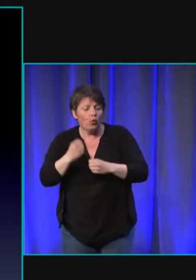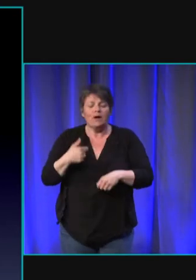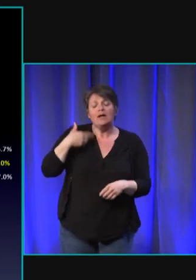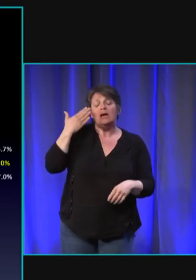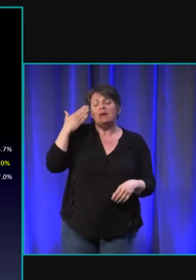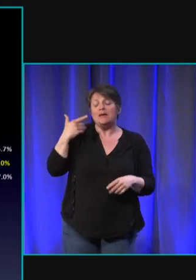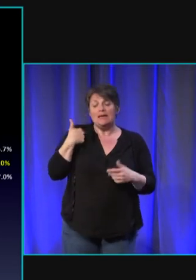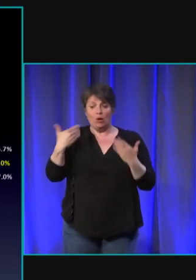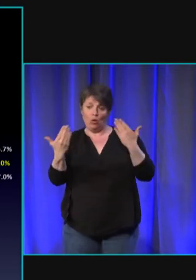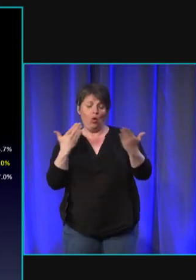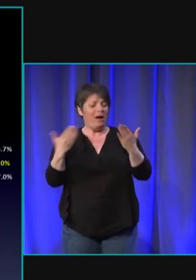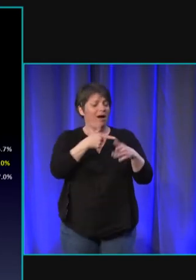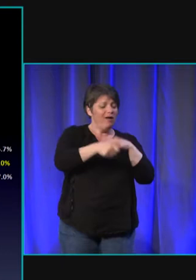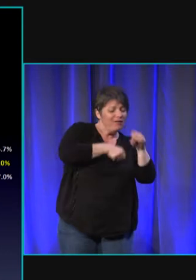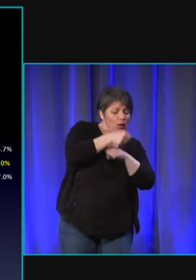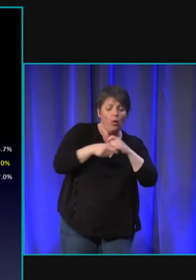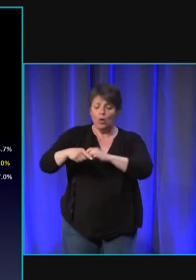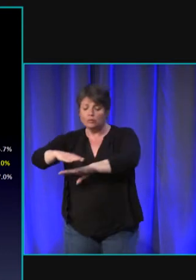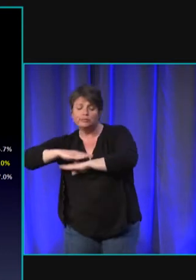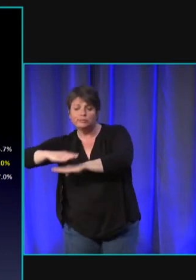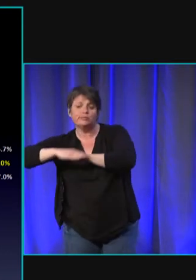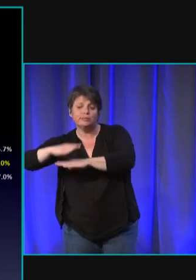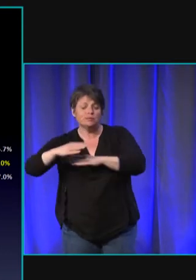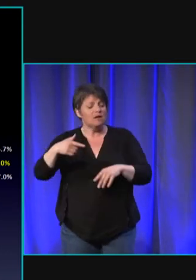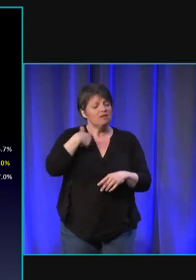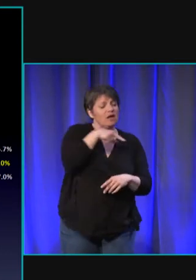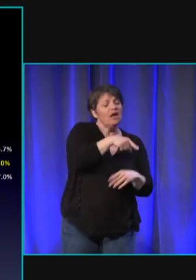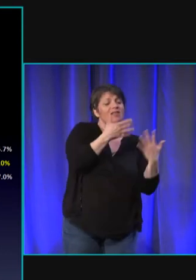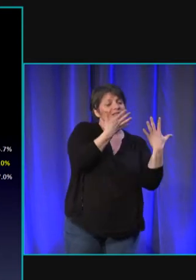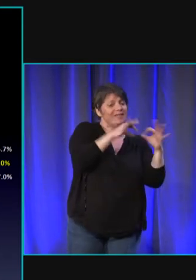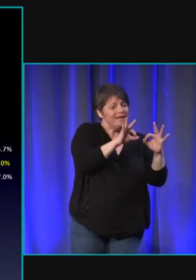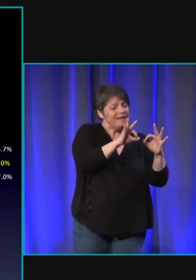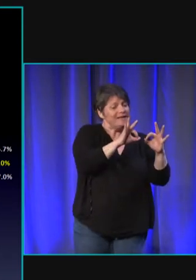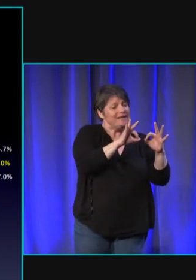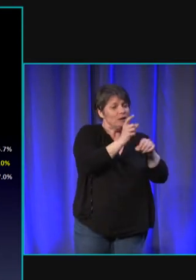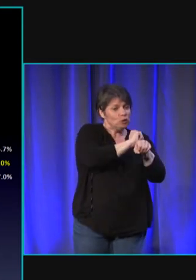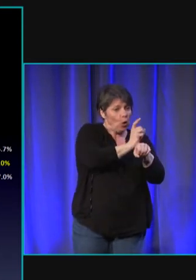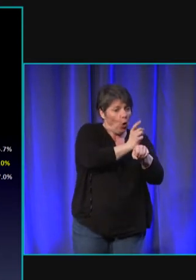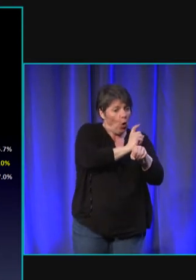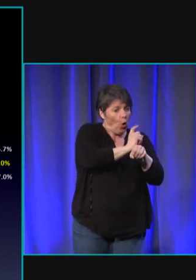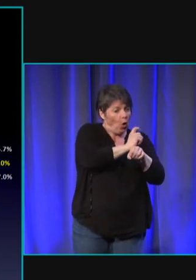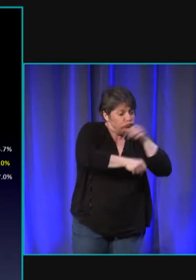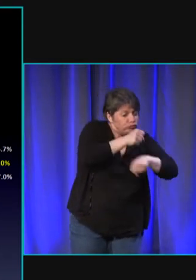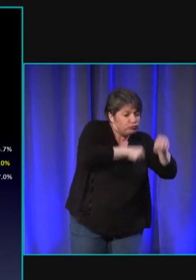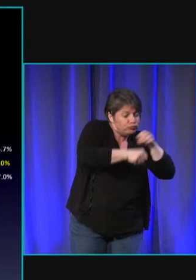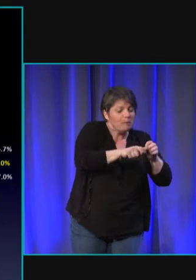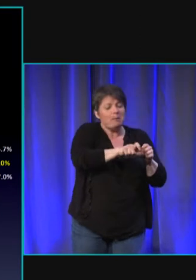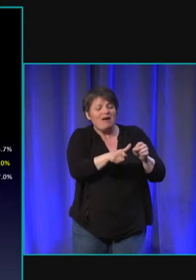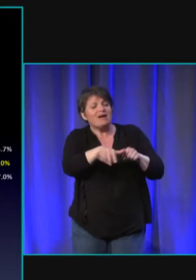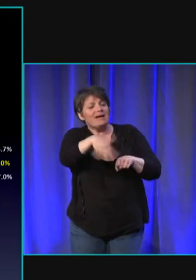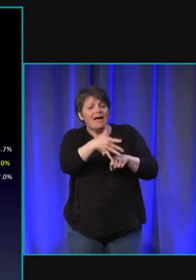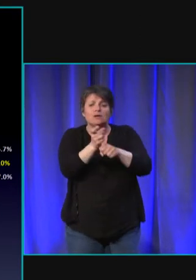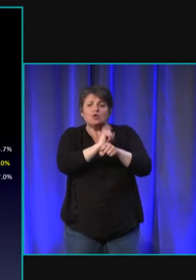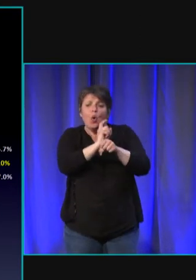activités? Alors, vous avez 10 sprints de 10 secondes avec 15 secondes de pause entre les sprints. Vous avez en